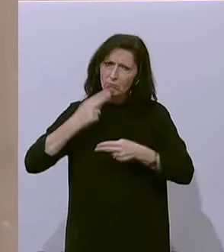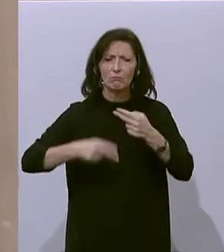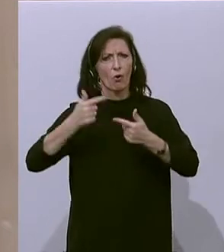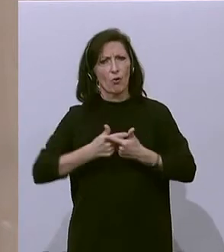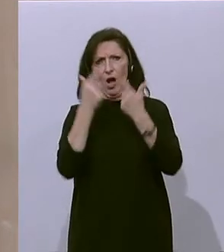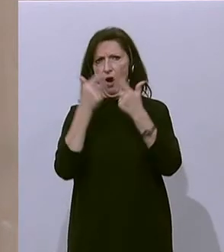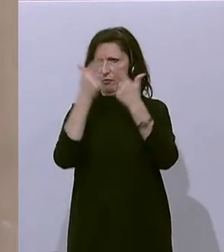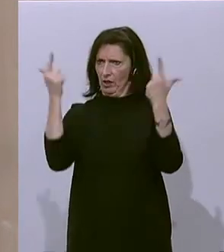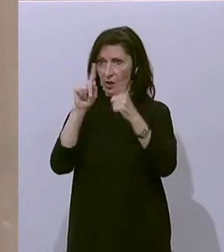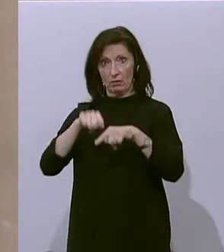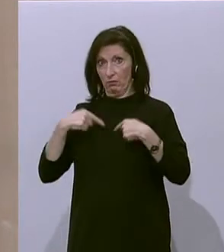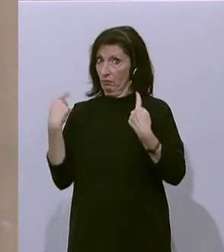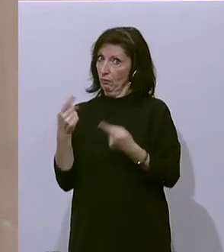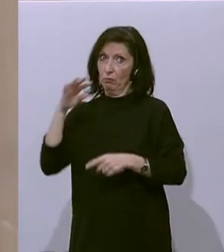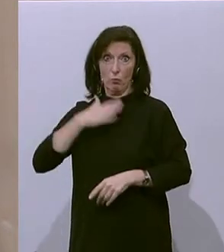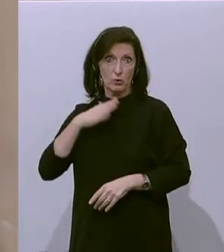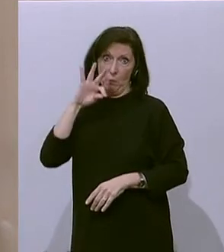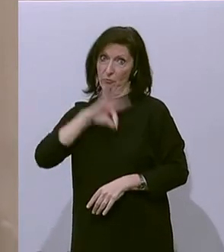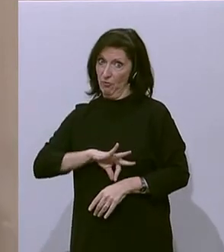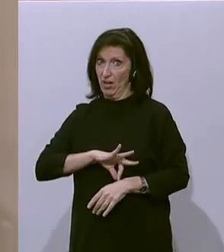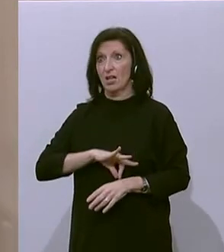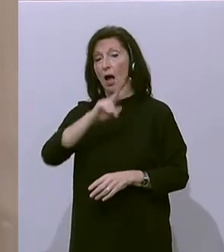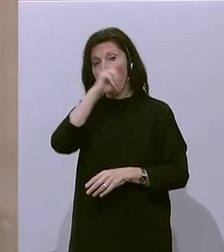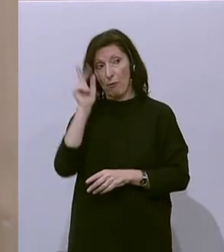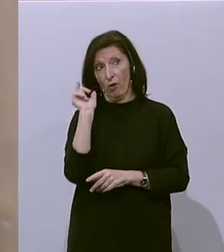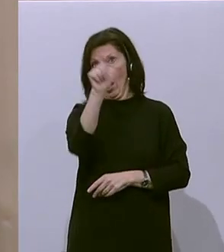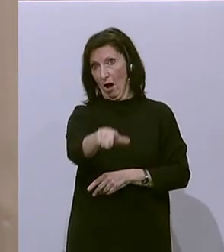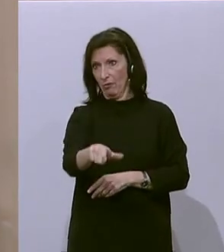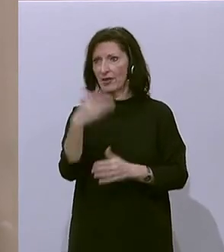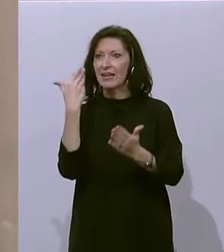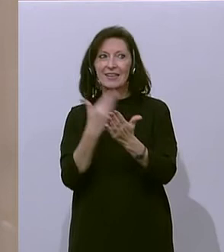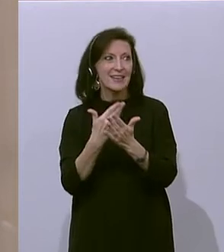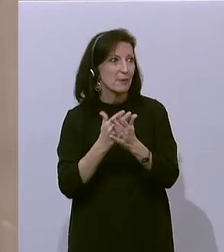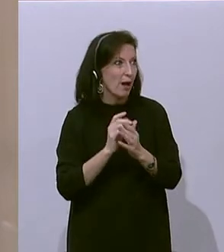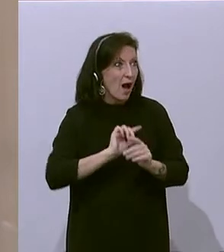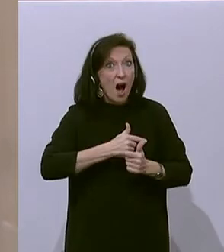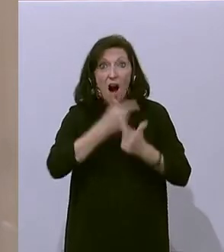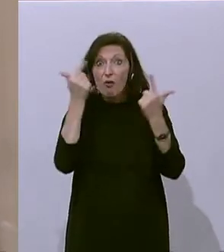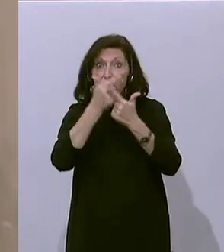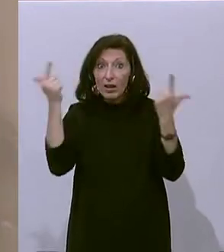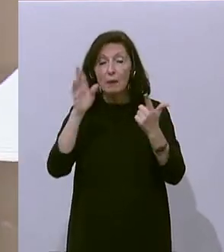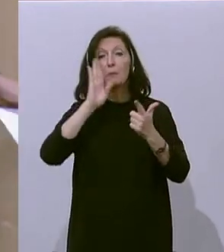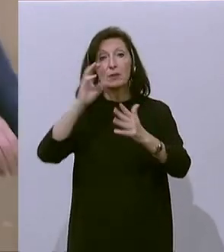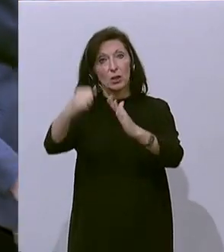der Bevölkerung, den Wählerinnen und den Wählern. In diesem Sinne unterstützen Sie uns bei dieser Aufklärung. Vielen Dank.